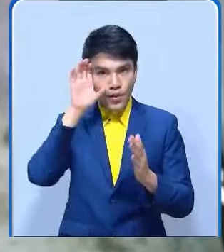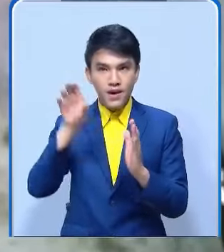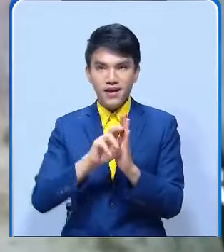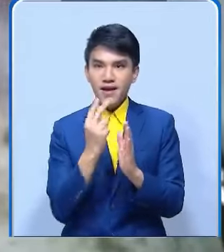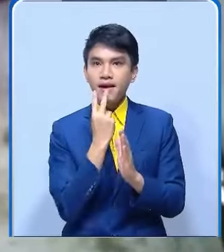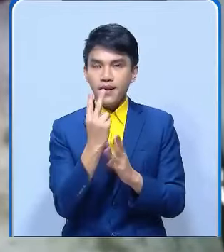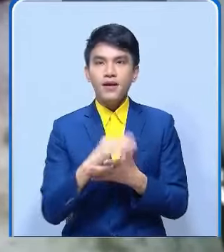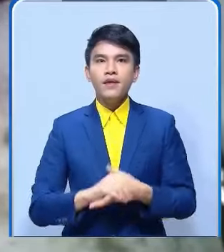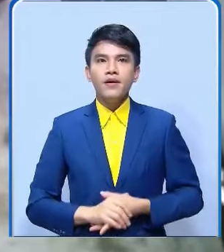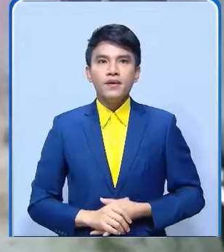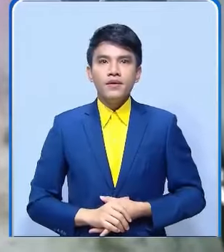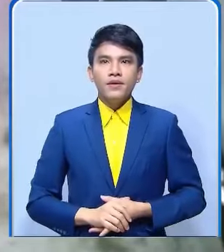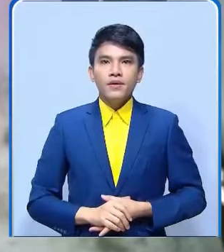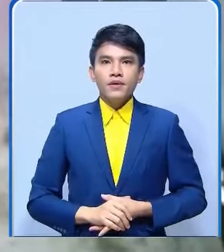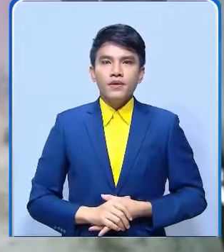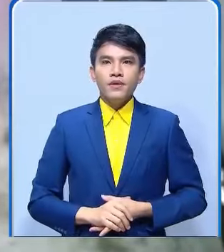นี่ย